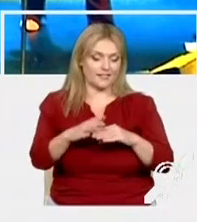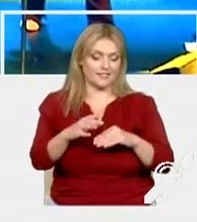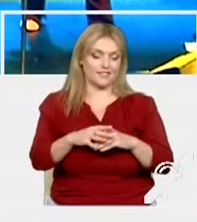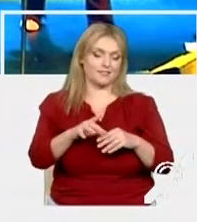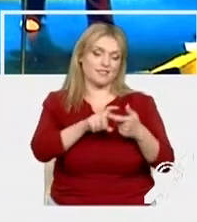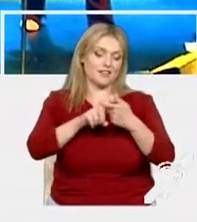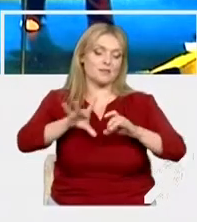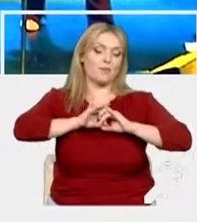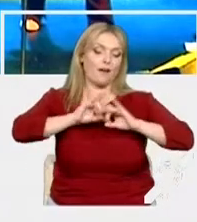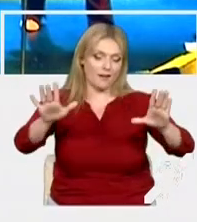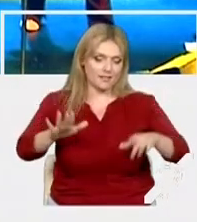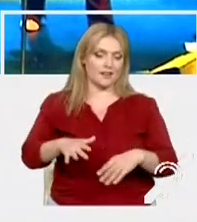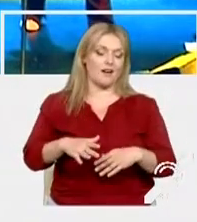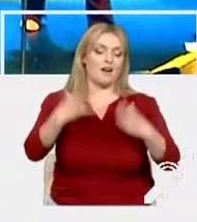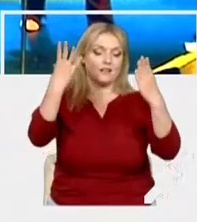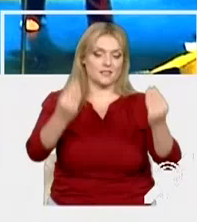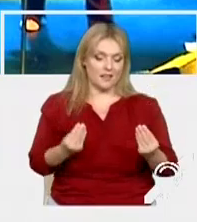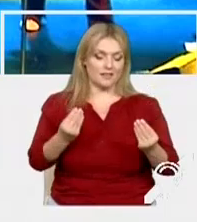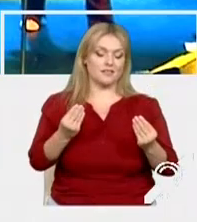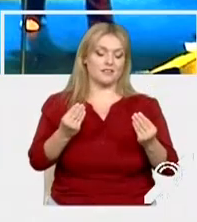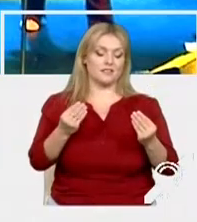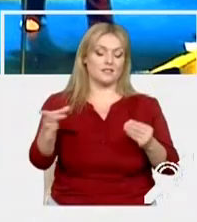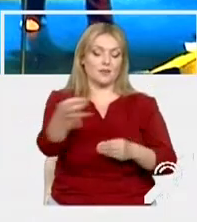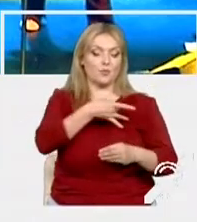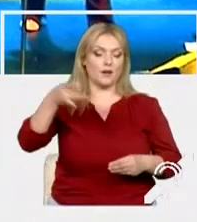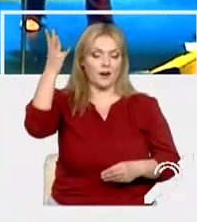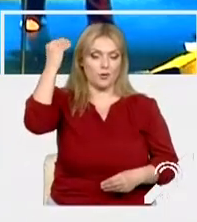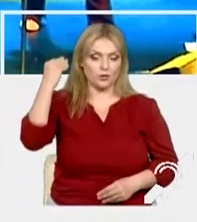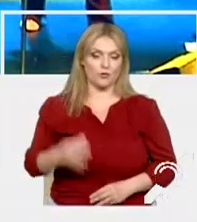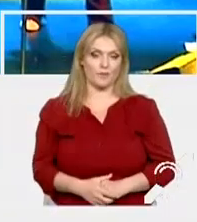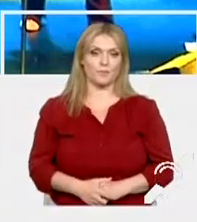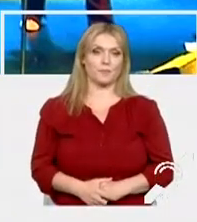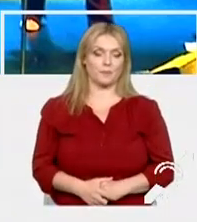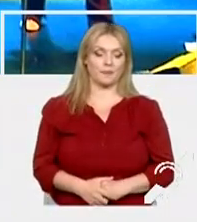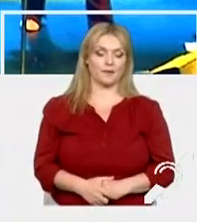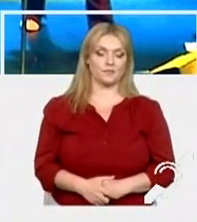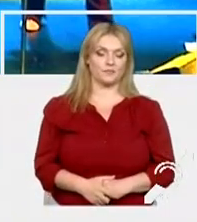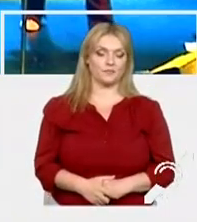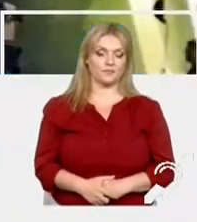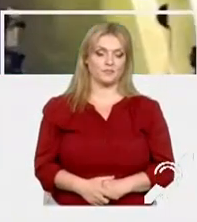a Republicii Moldova. Pe scenă a urcat Delia Alternosfera și trupa ucraineană Ocean Else.